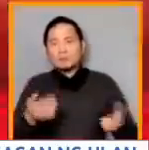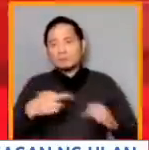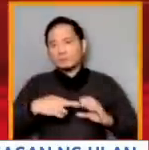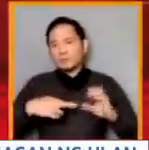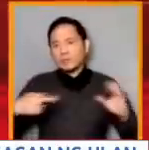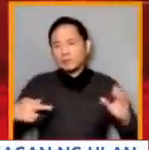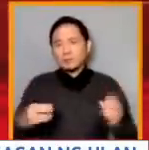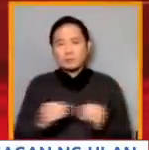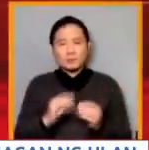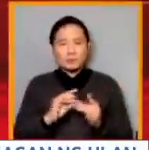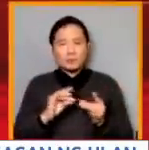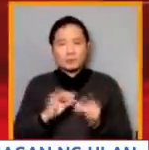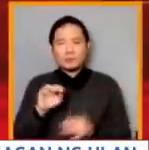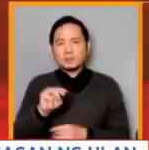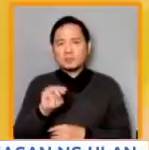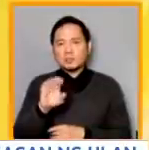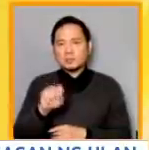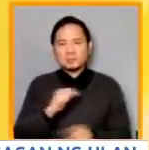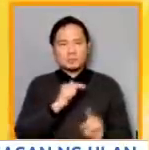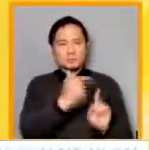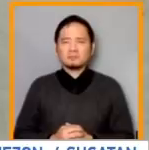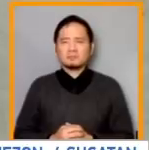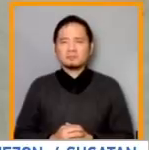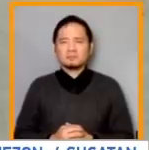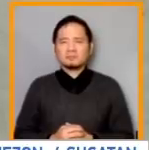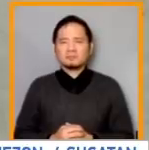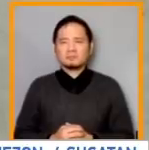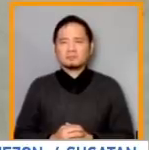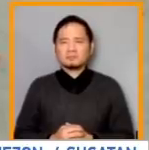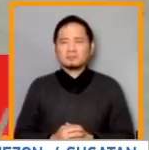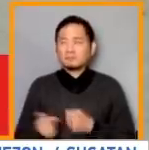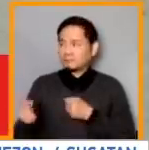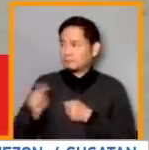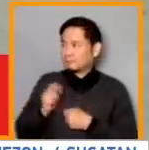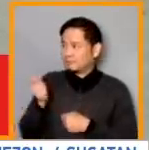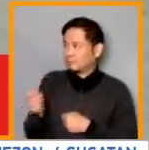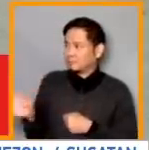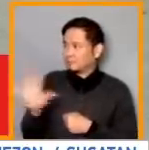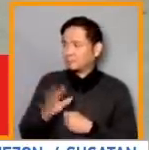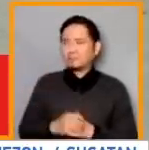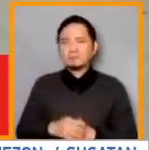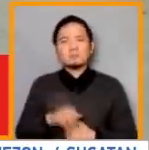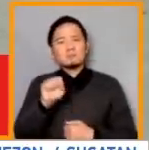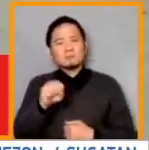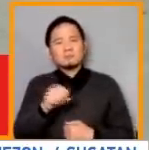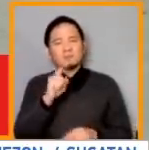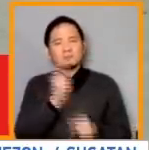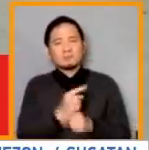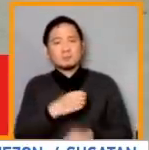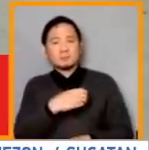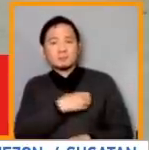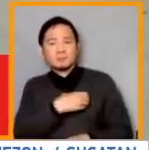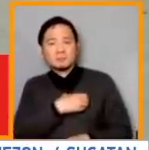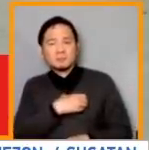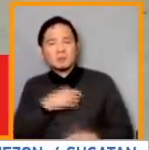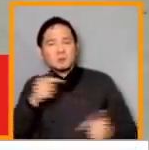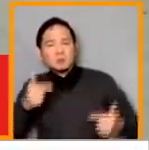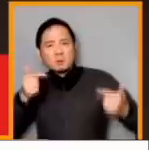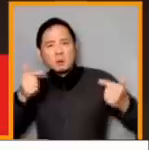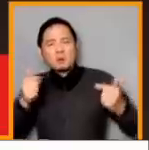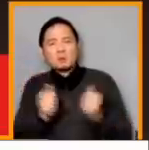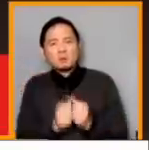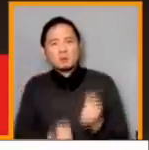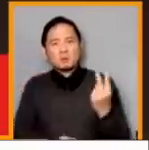si James Agustin. James! Gang, good morning. Nauwi sa engkwentro ang panghabol ng mga pulis sa dalawang lalaking hindi huminto sa